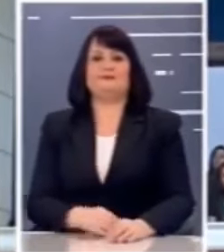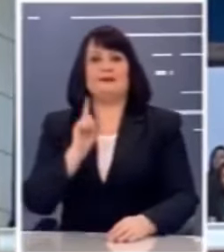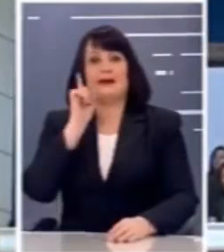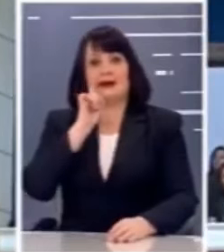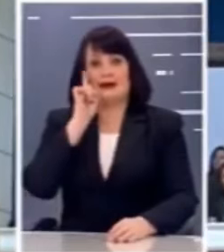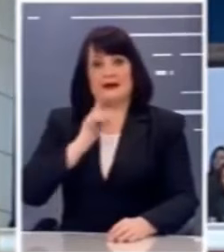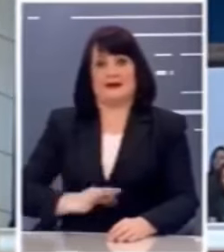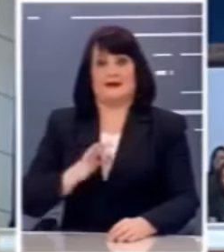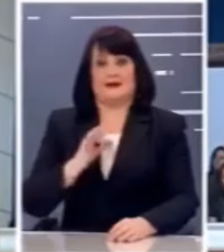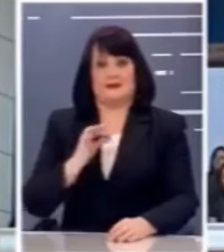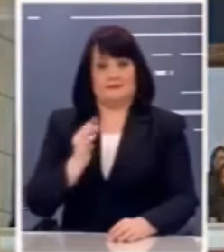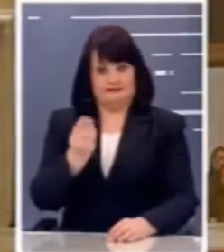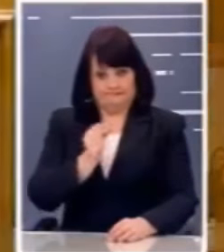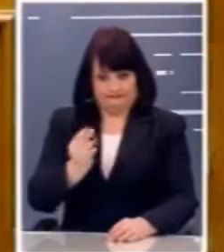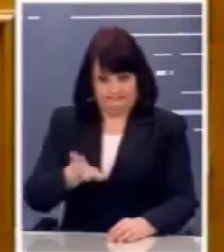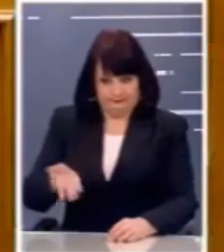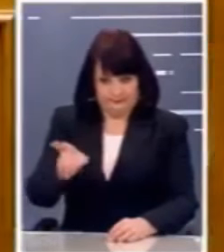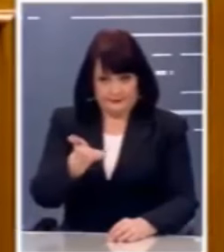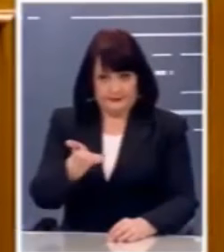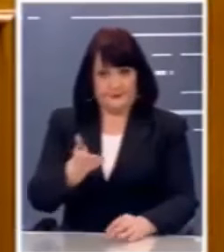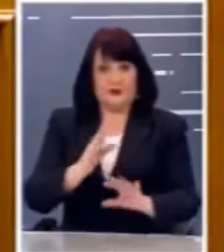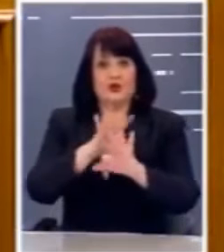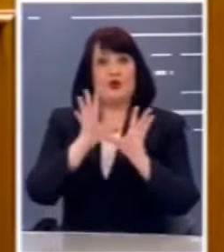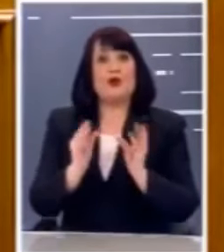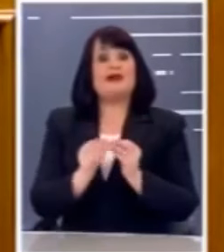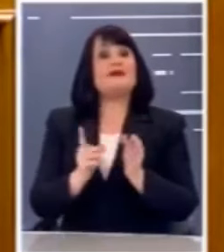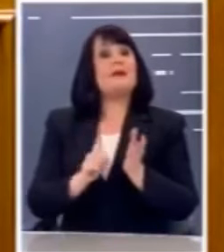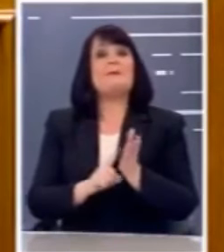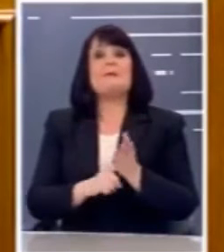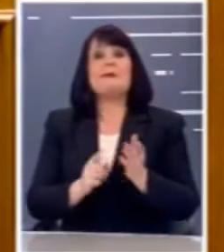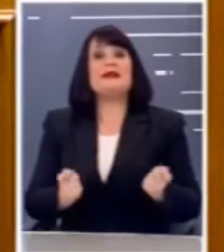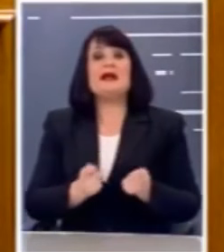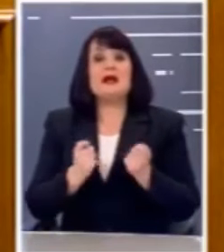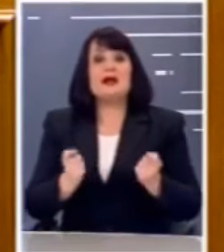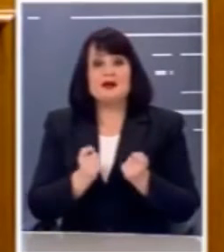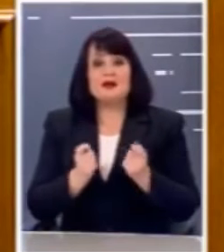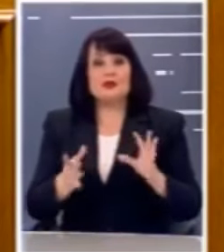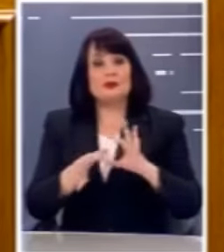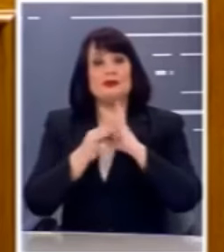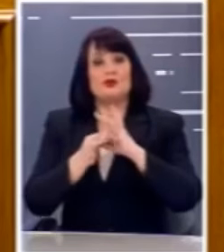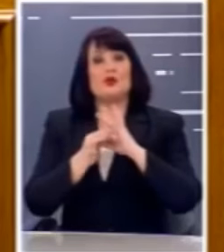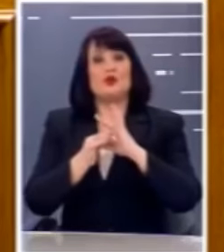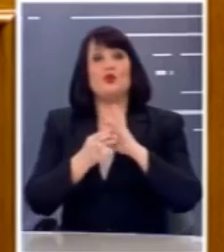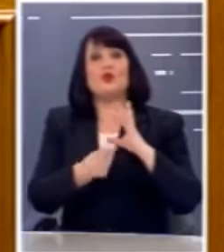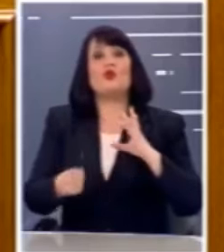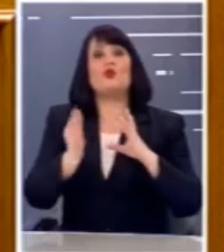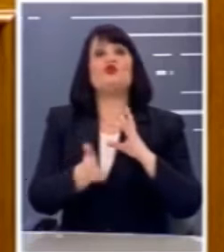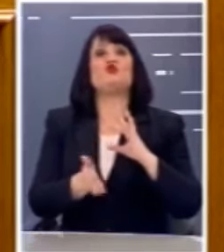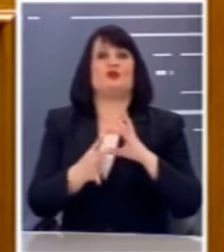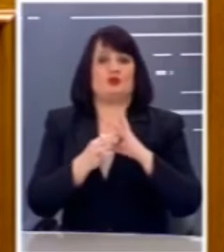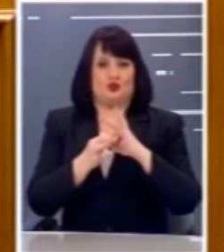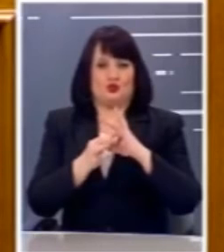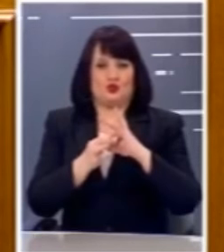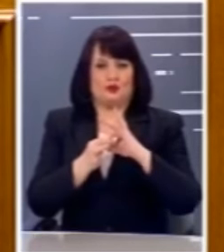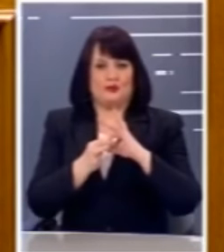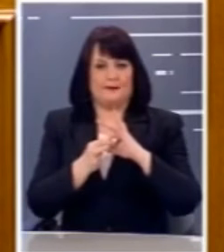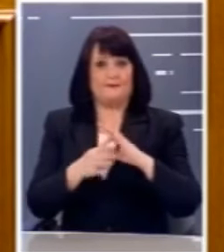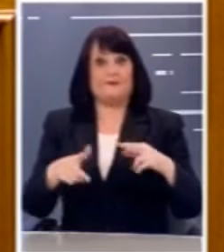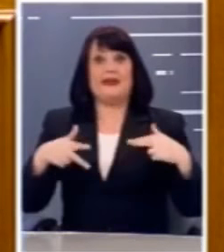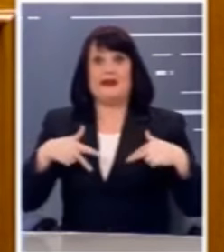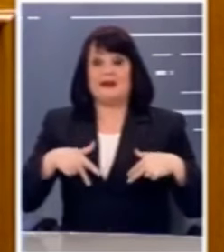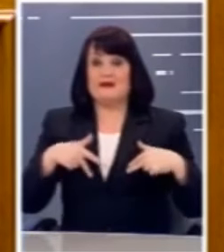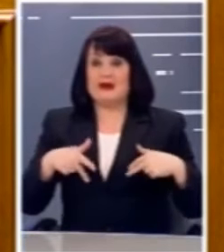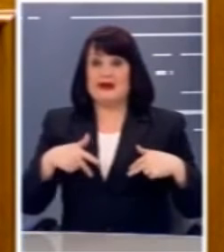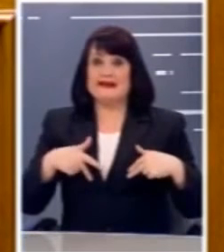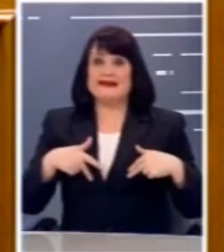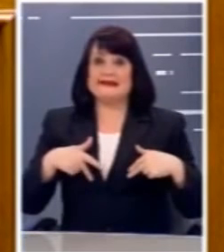κύριοι συνάδελφοι, όλα αυτά απαιτούν την στενότερη δυνατή συνεργασία ανάμεσα στην κυβέρνηση και